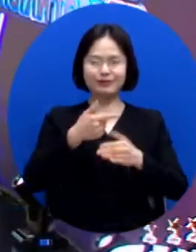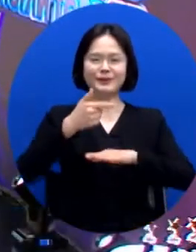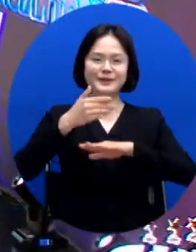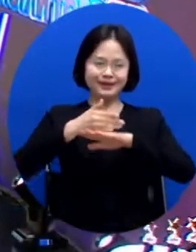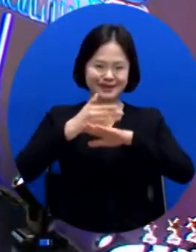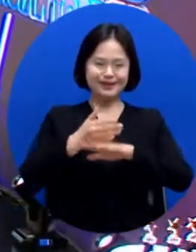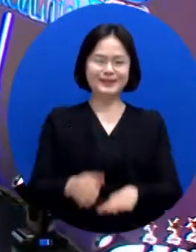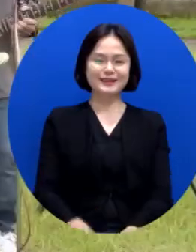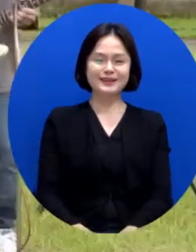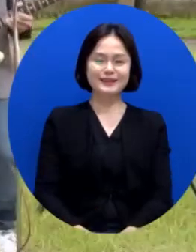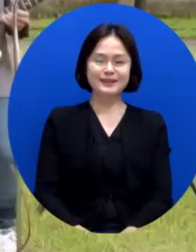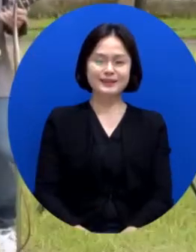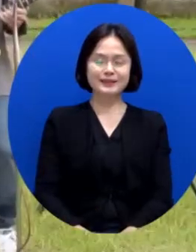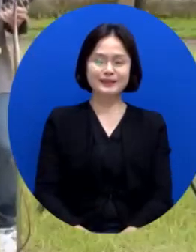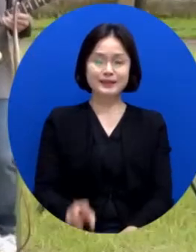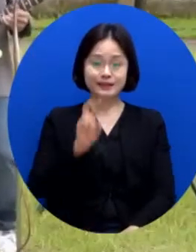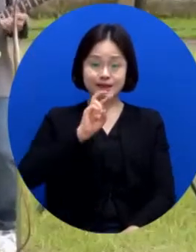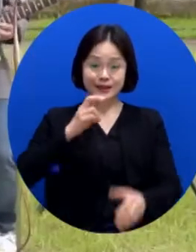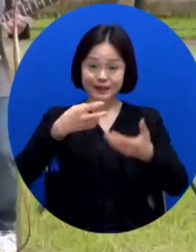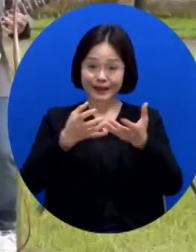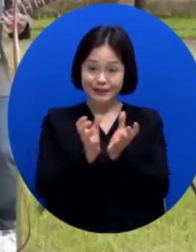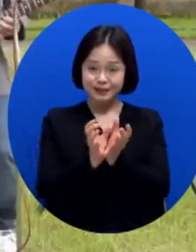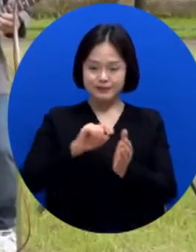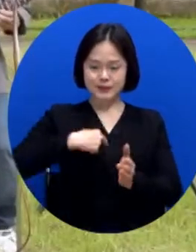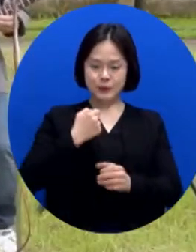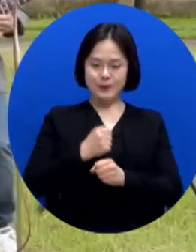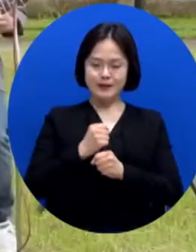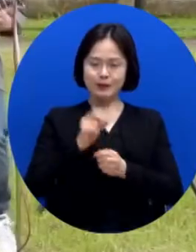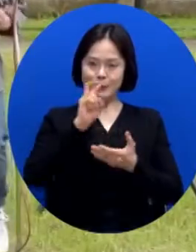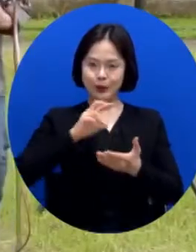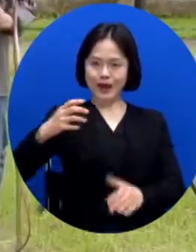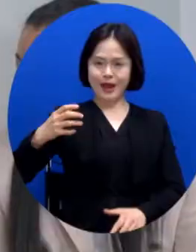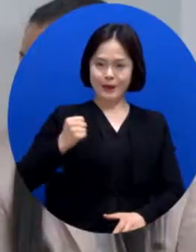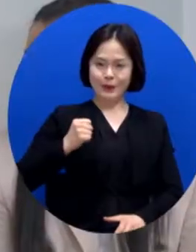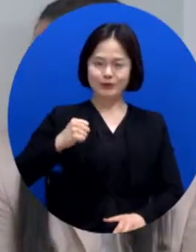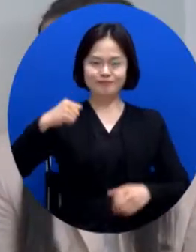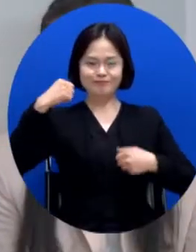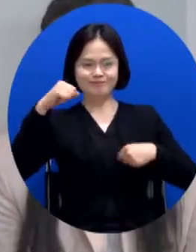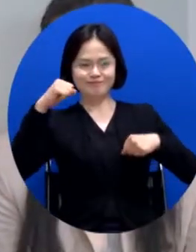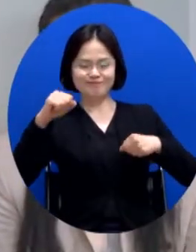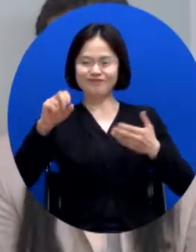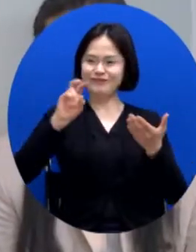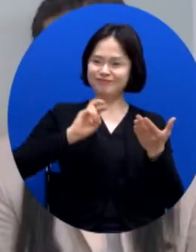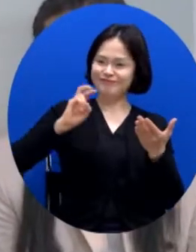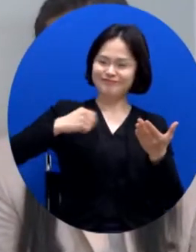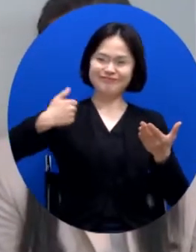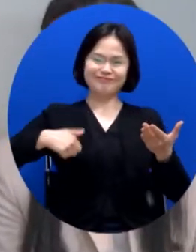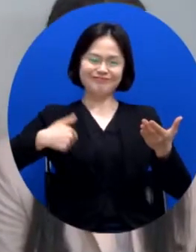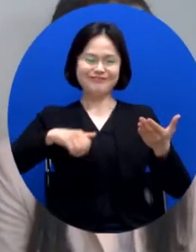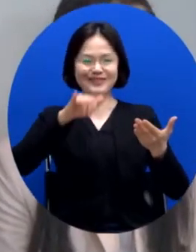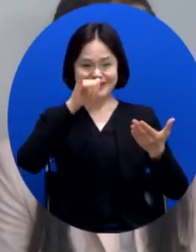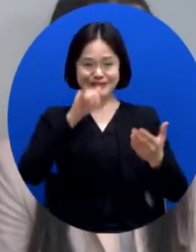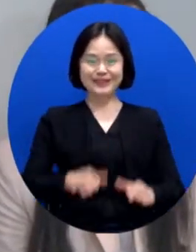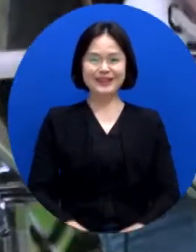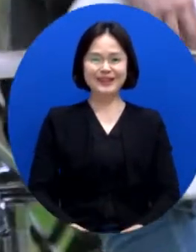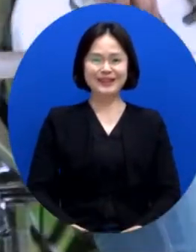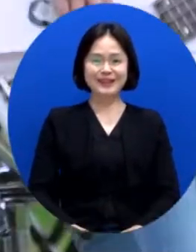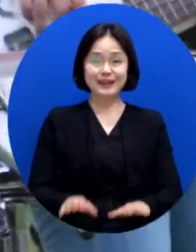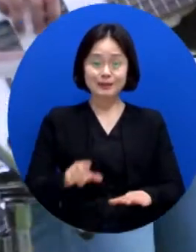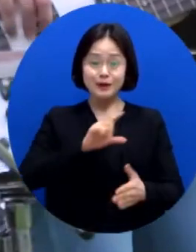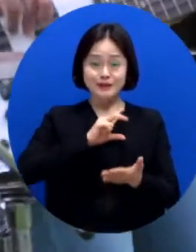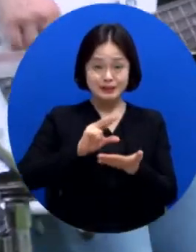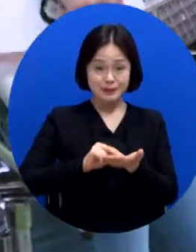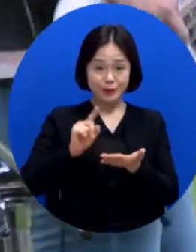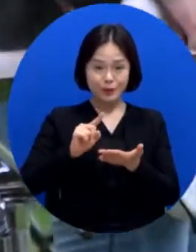guidance. 각 밴드 팀은 저마다의 자작곡으로 밴드의 특성을 뽐냅니다. 2012 밴드는 시즌이라는 제목의